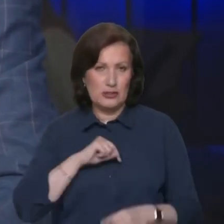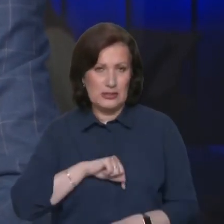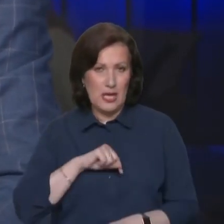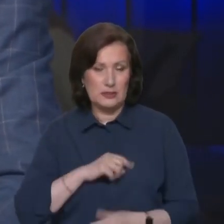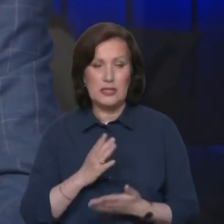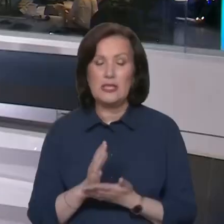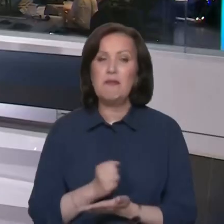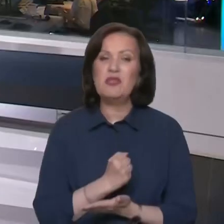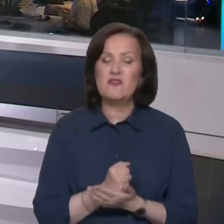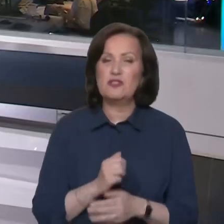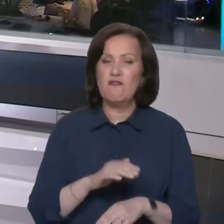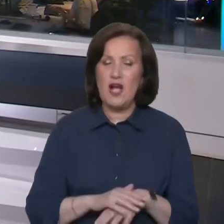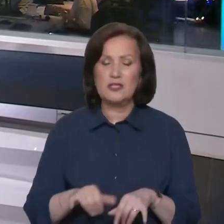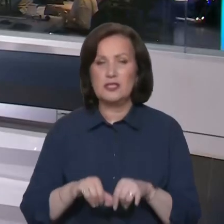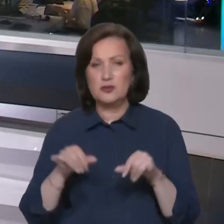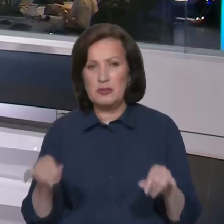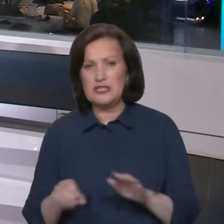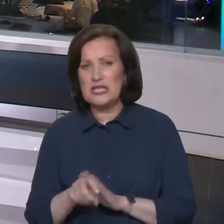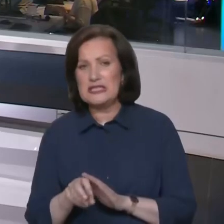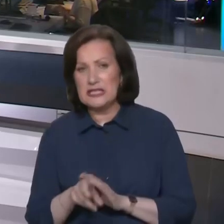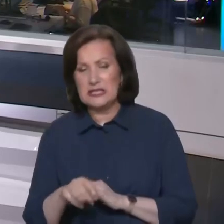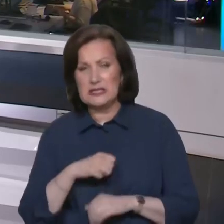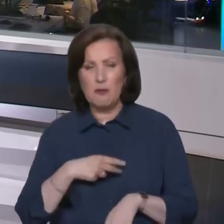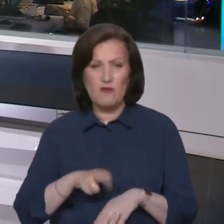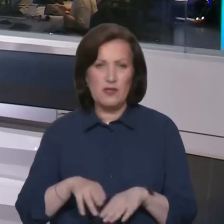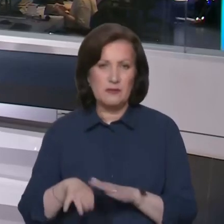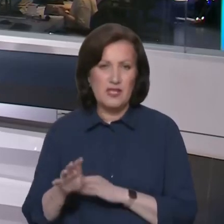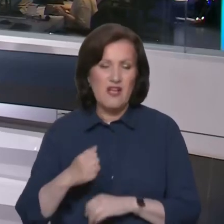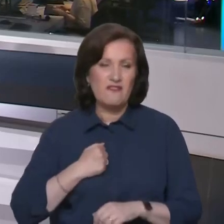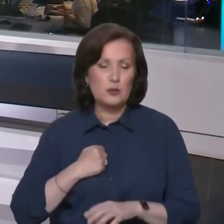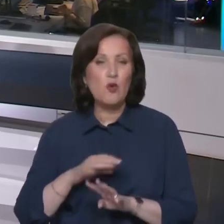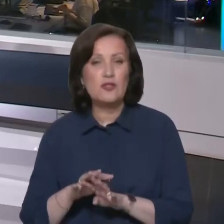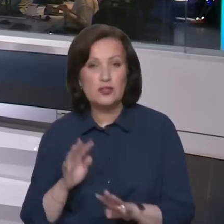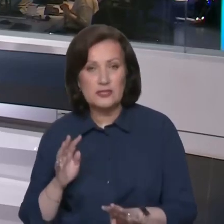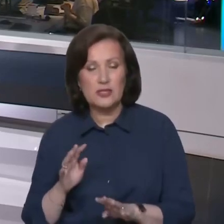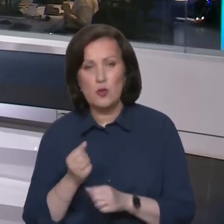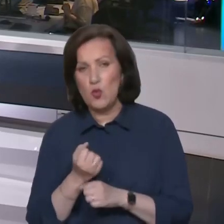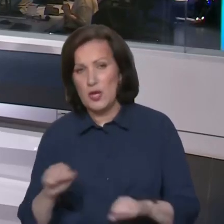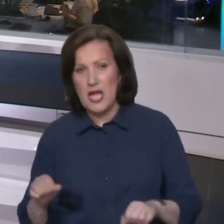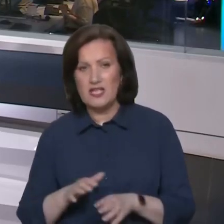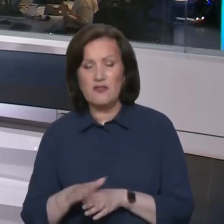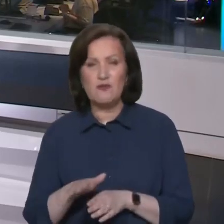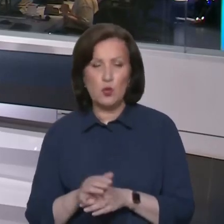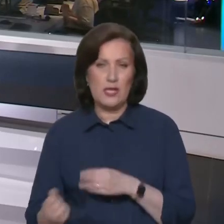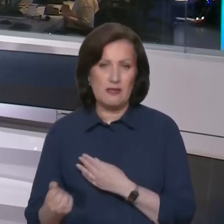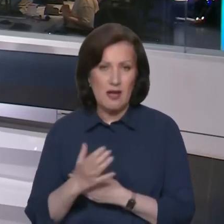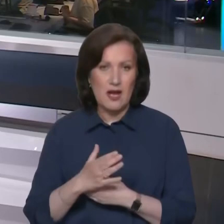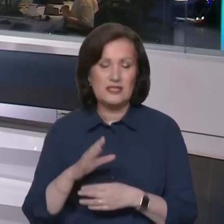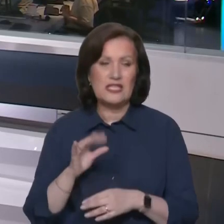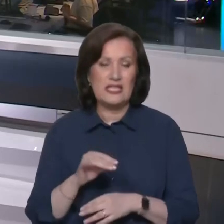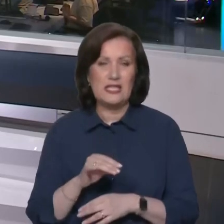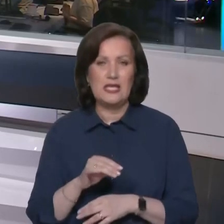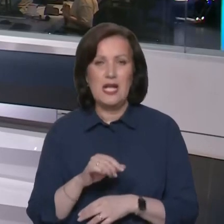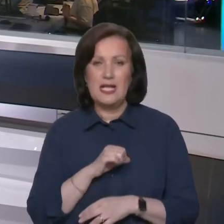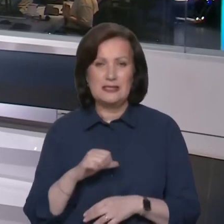Є підтверджені факти збільшення дезертирства, самовільного залишення військових частин, ухиляння від виконання наказів та